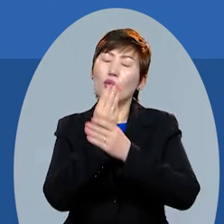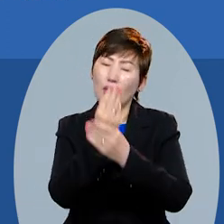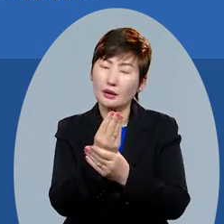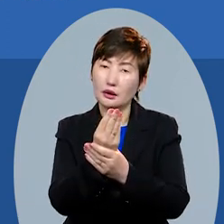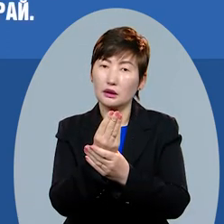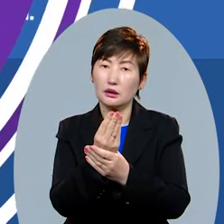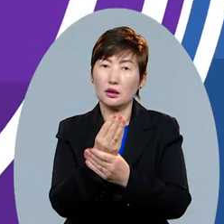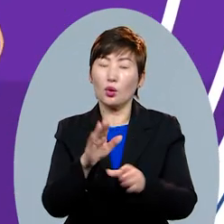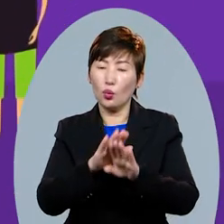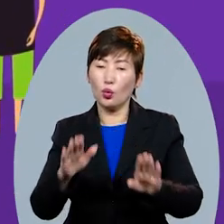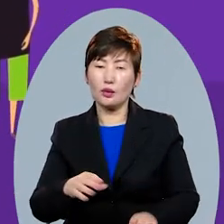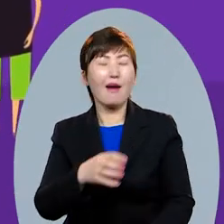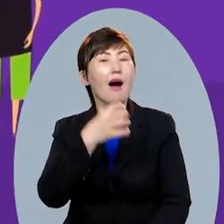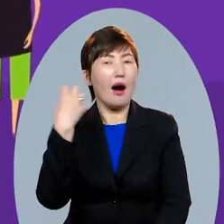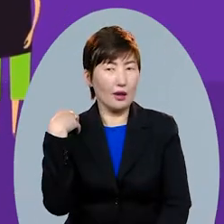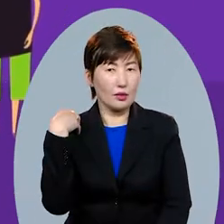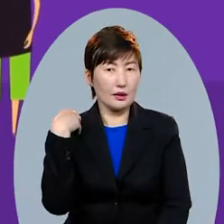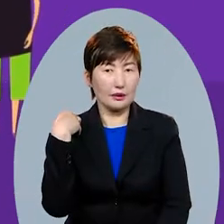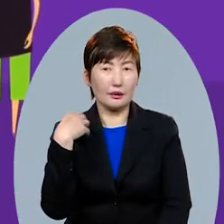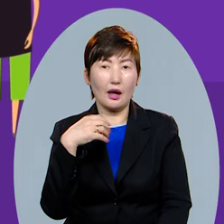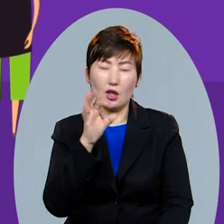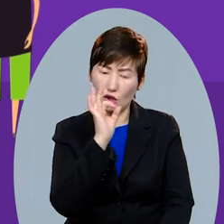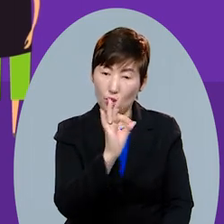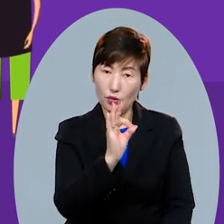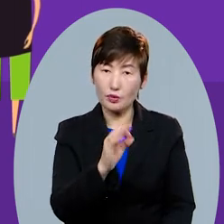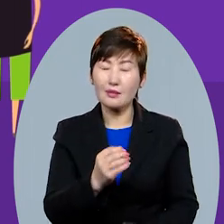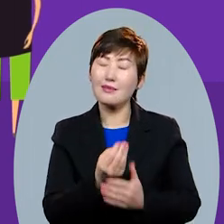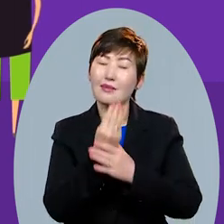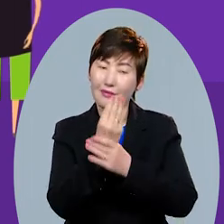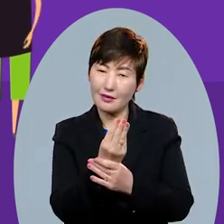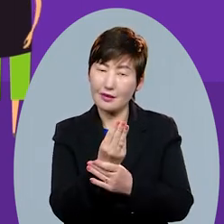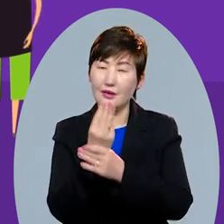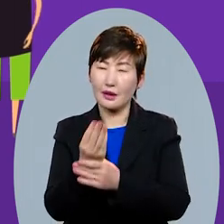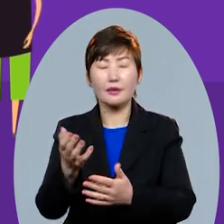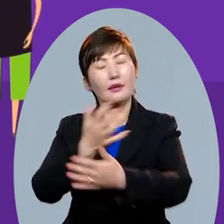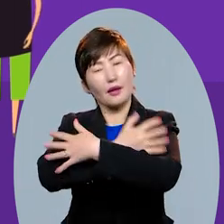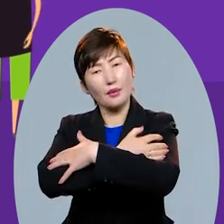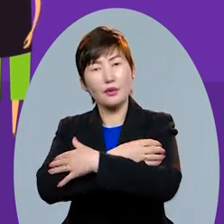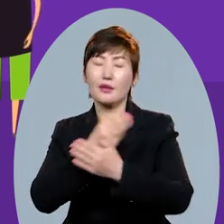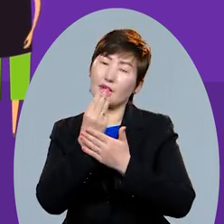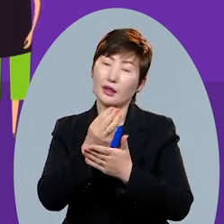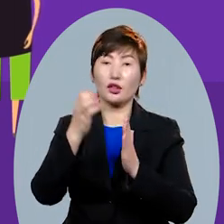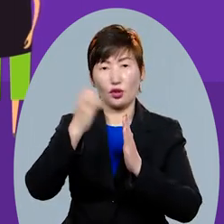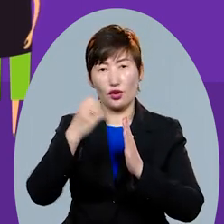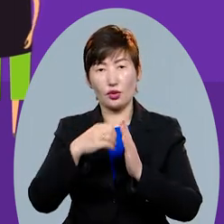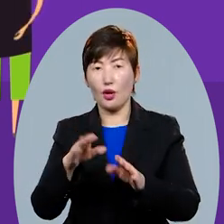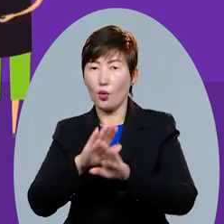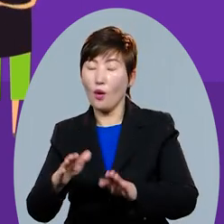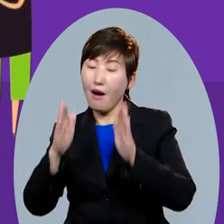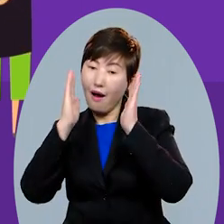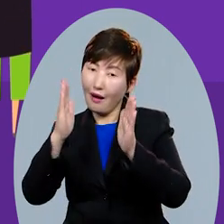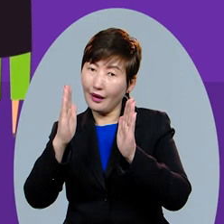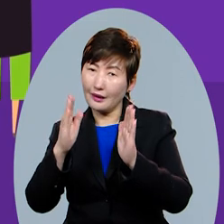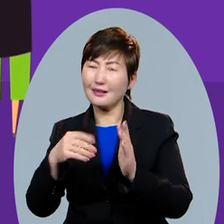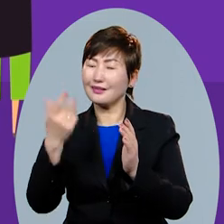хандаарай. Урамшуулах. Хүүхдийн хариуцлагатай байдал, зөв үйлдэл, хандлагад нь талархаж урамшуулж, тэвэрж,